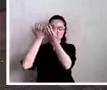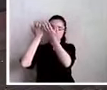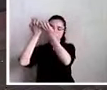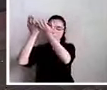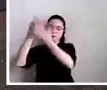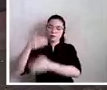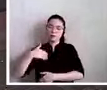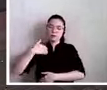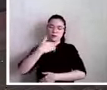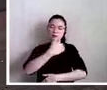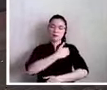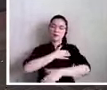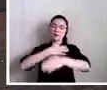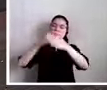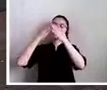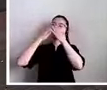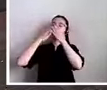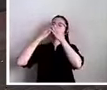nagpasalamat kami